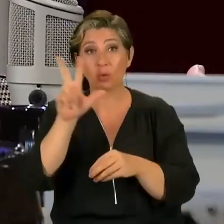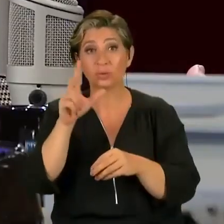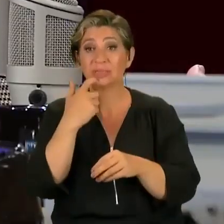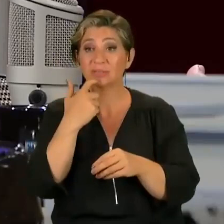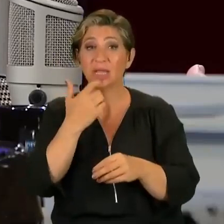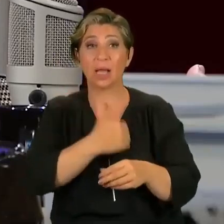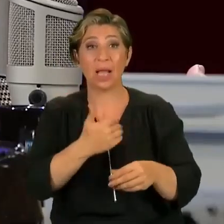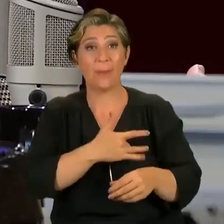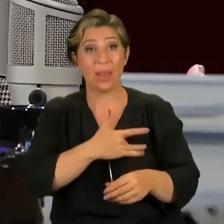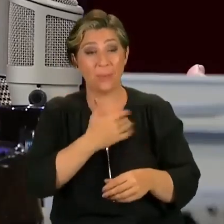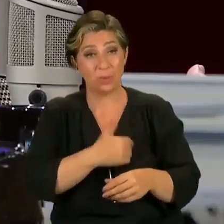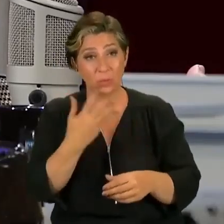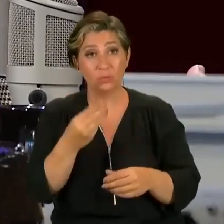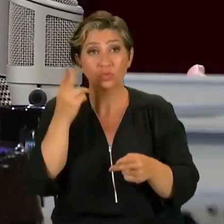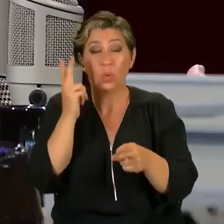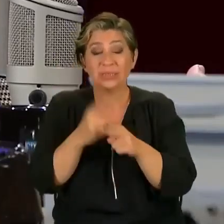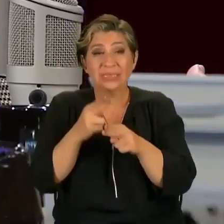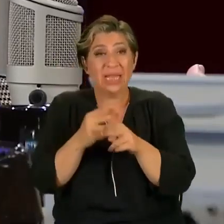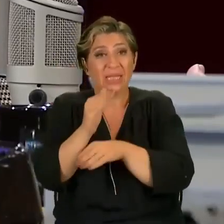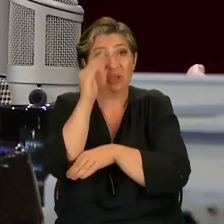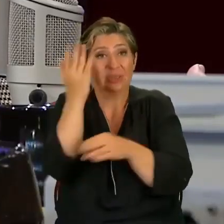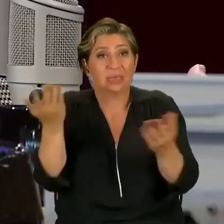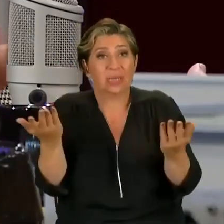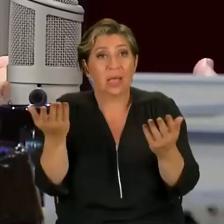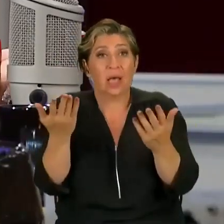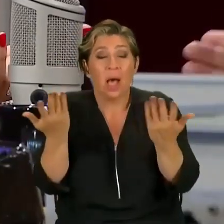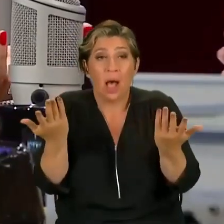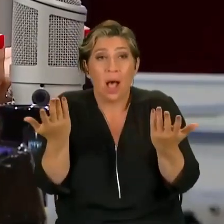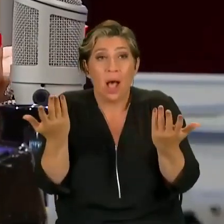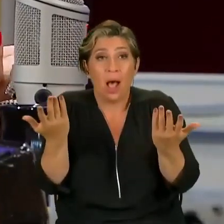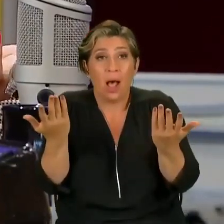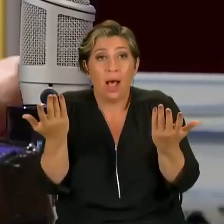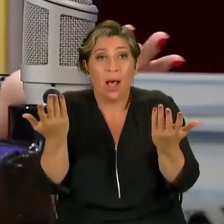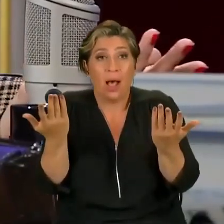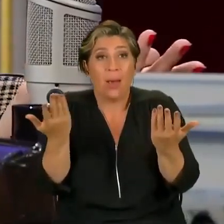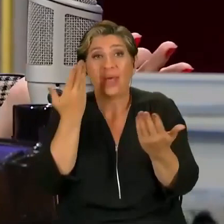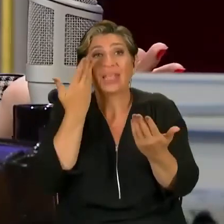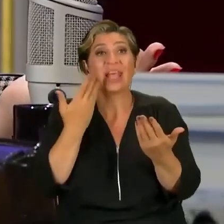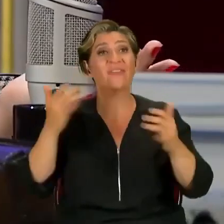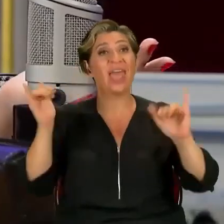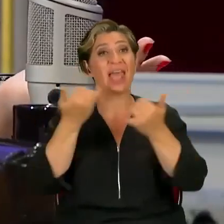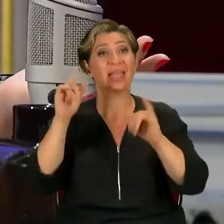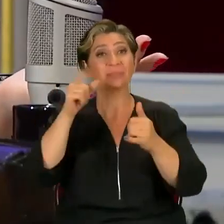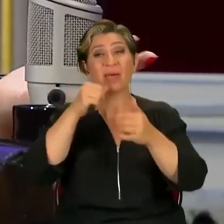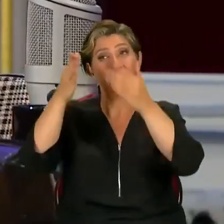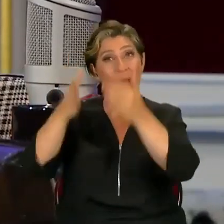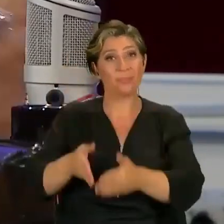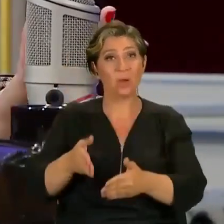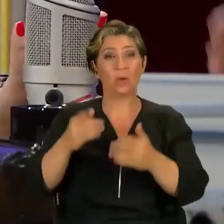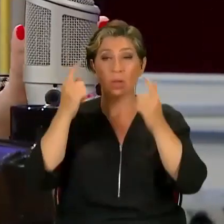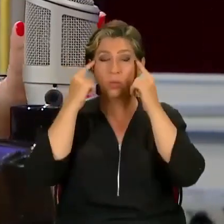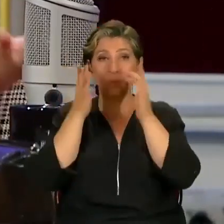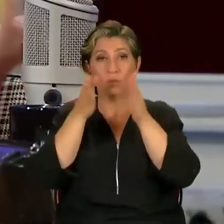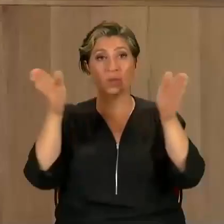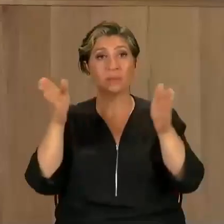yaşında bypass oldu. Yani çok hızlı yaşadı. Ama çok da keyifli, eğlenceli bir adamdı. Yani